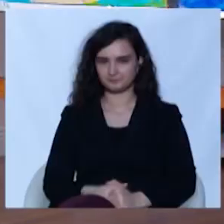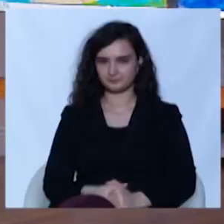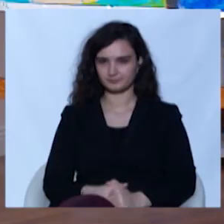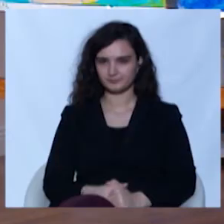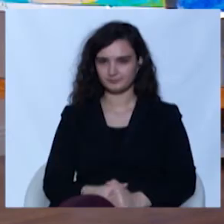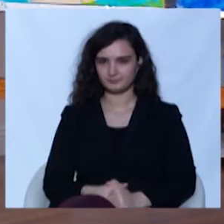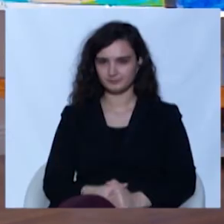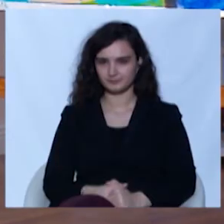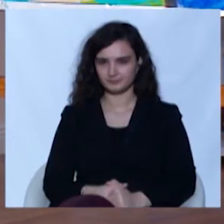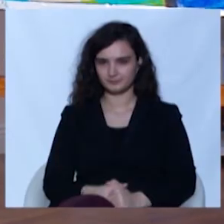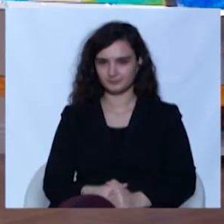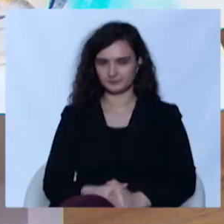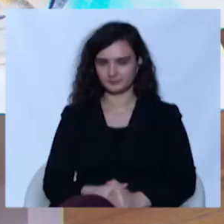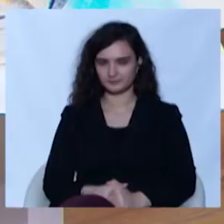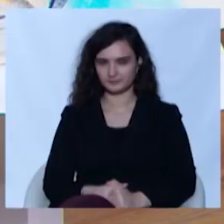занят.